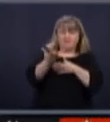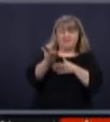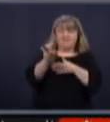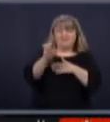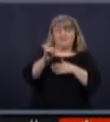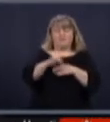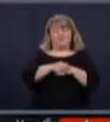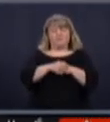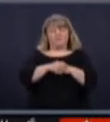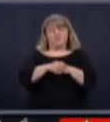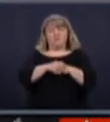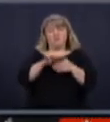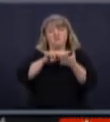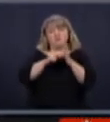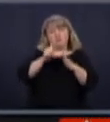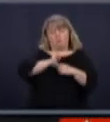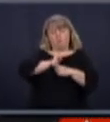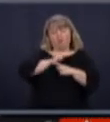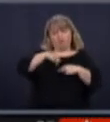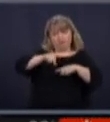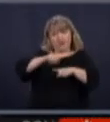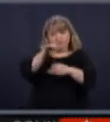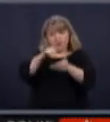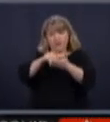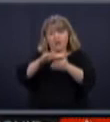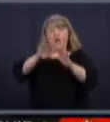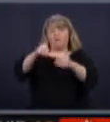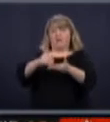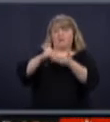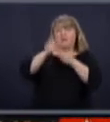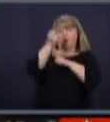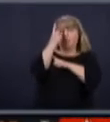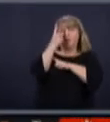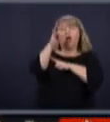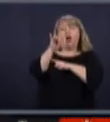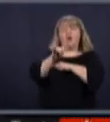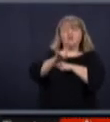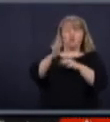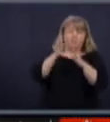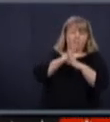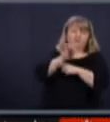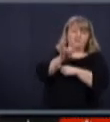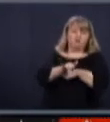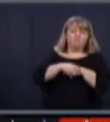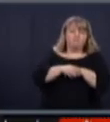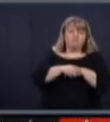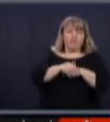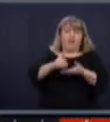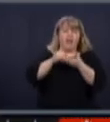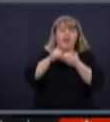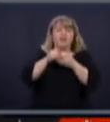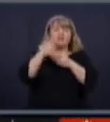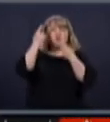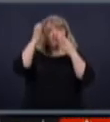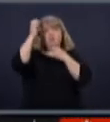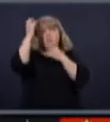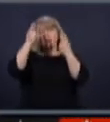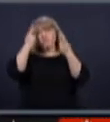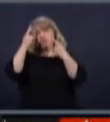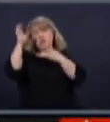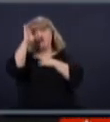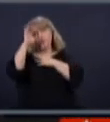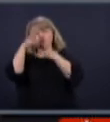une meilleure idée de, bon, un, les problèmes et les solutions à court terme, mais aussi les solutions